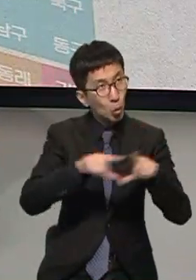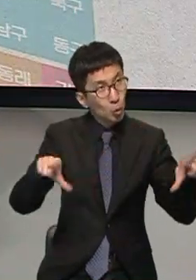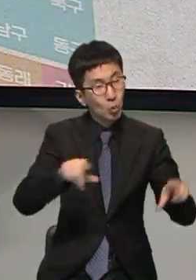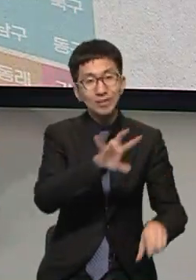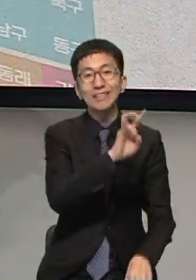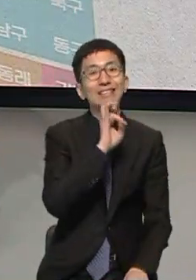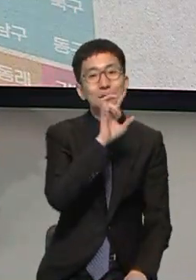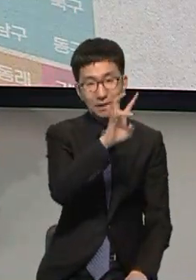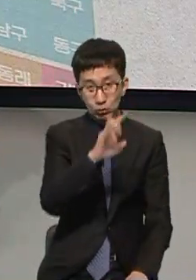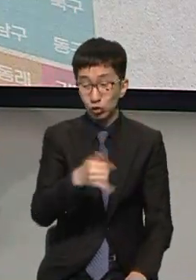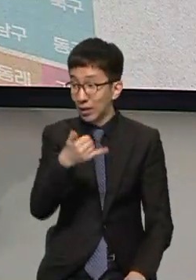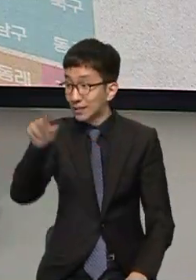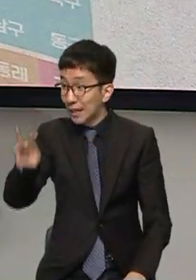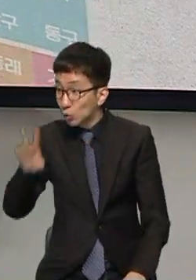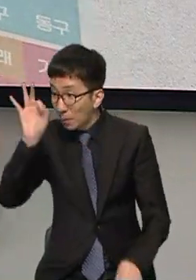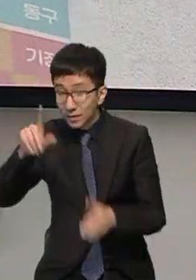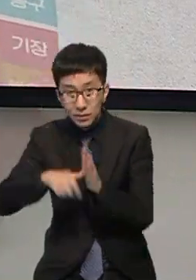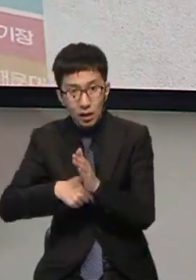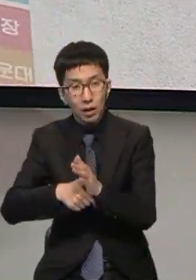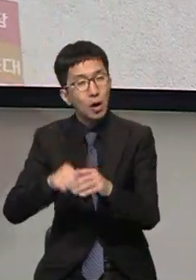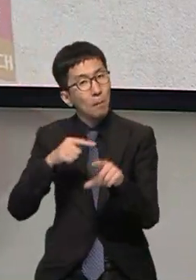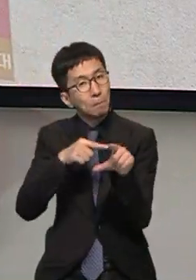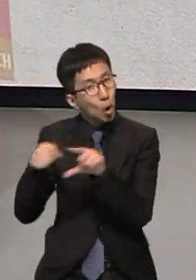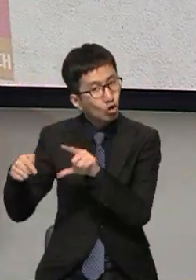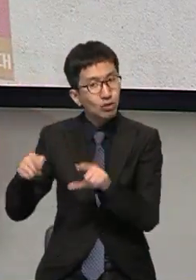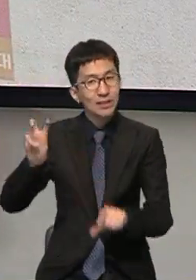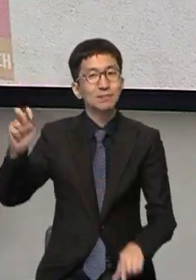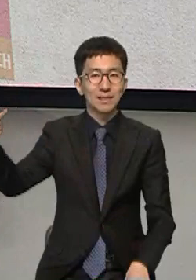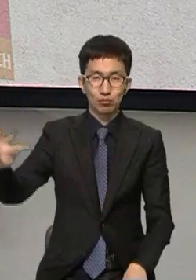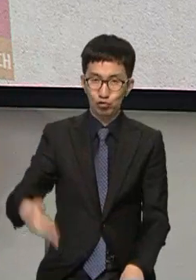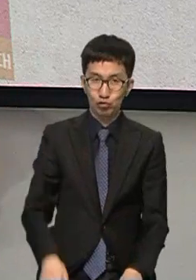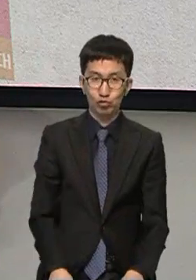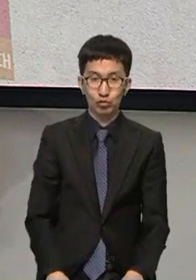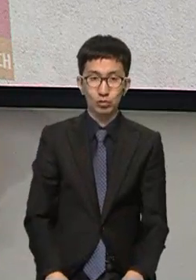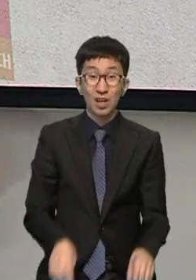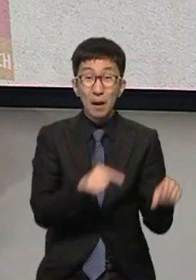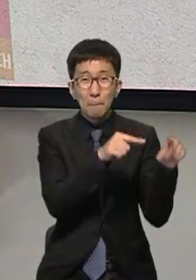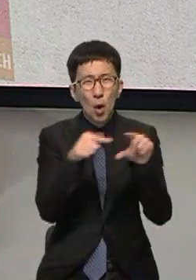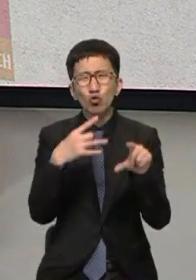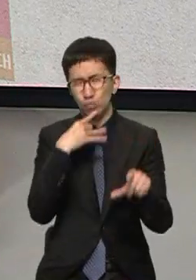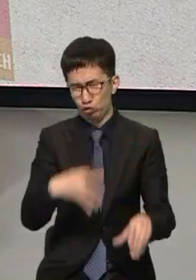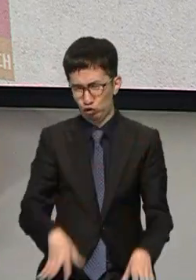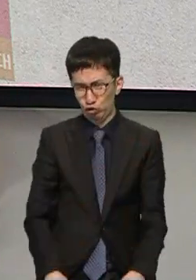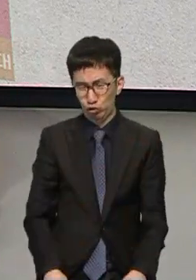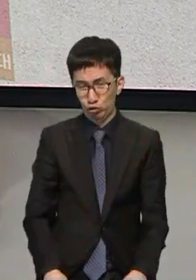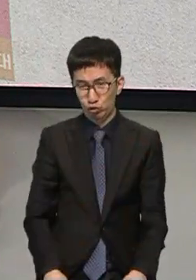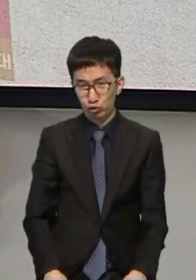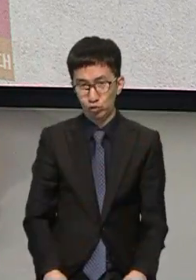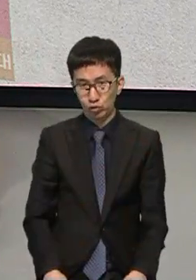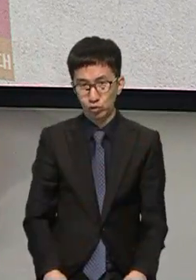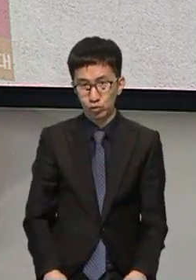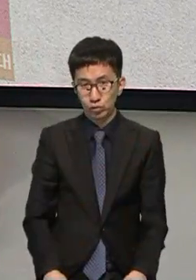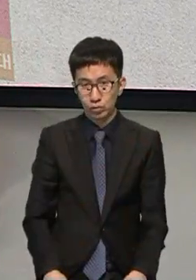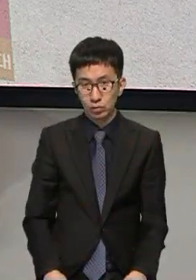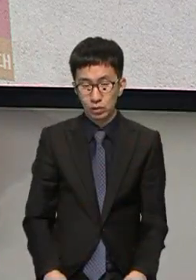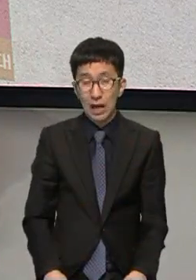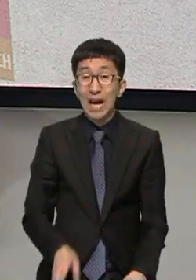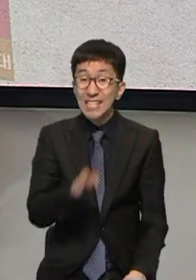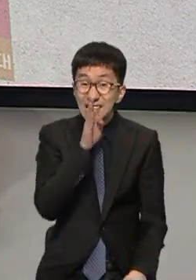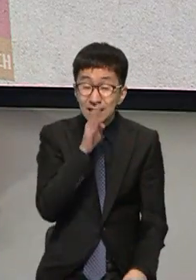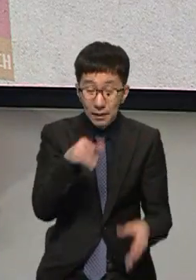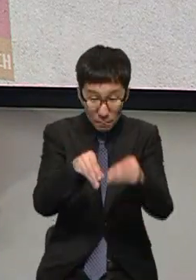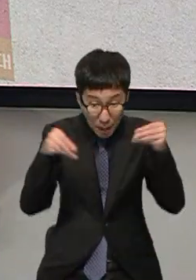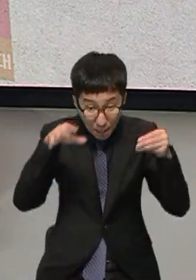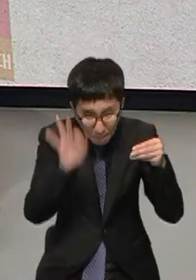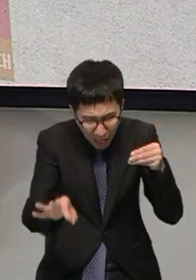반, 세종시는 평균 27분 걸리는 걸로 나왔습니다. 평균이 그렇다는 겁니다. 이 평균의 숫자 뒤에 있는